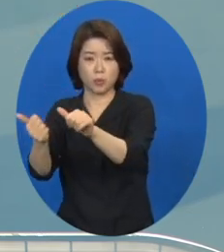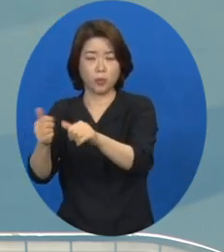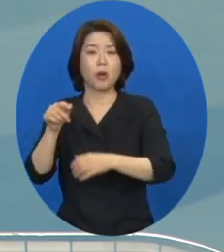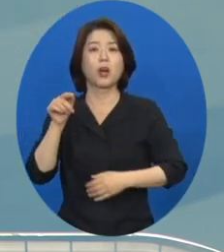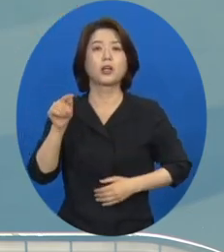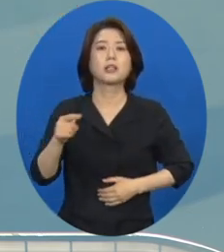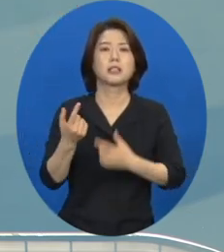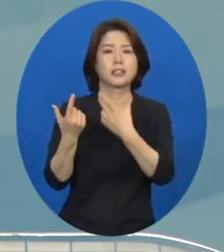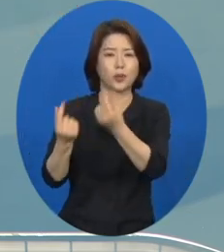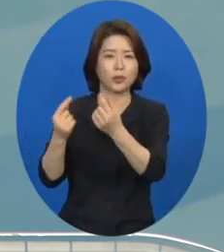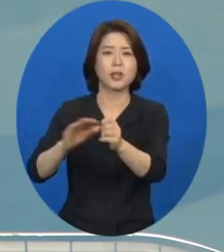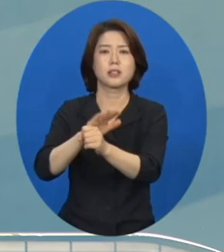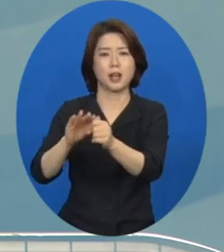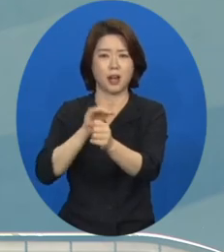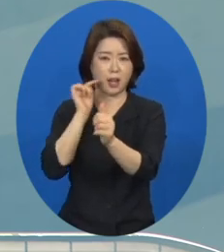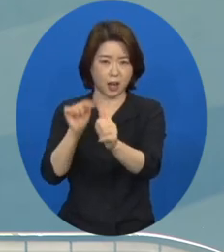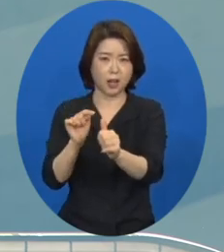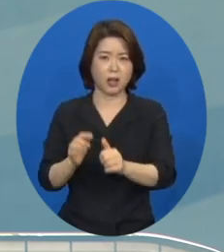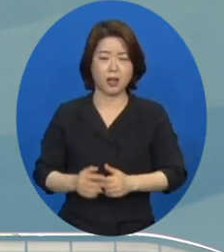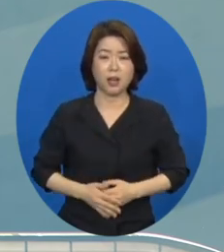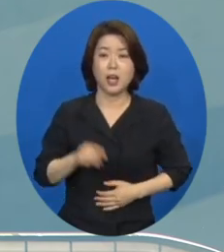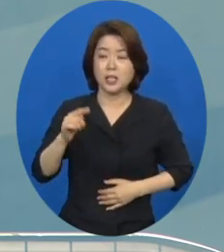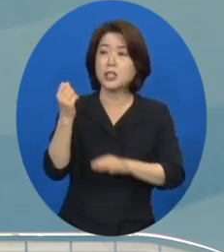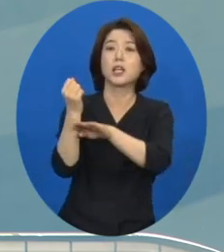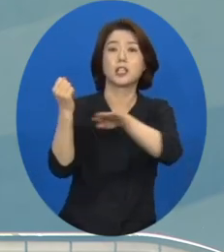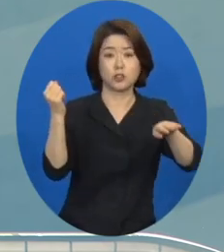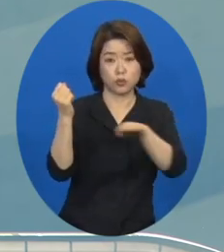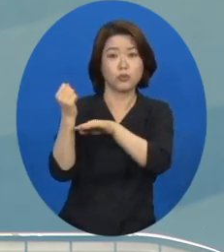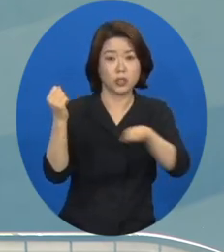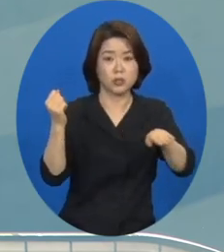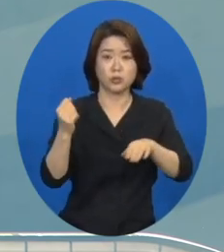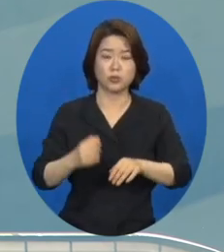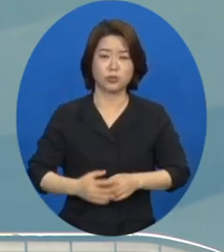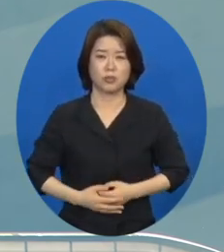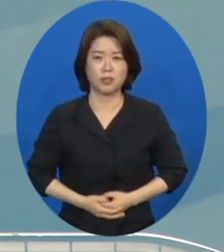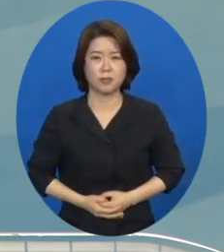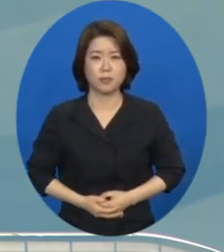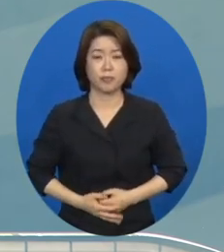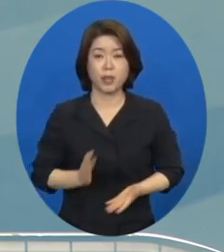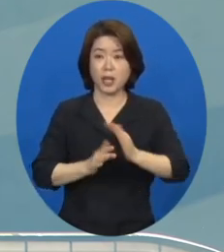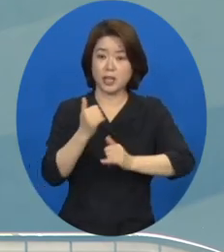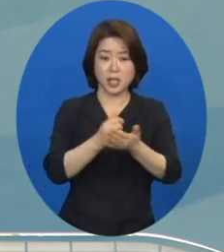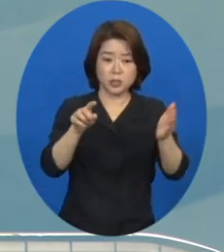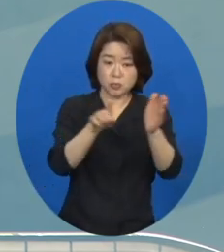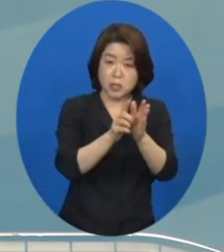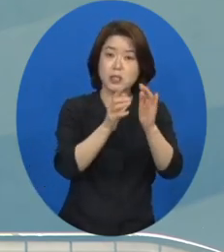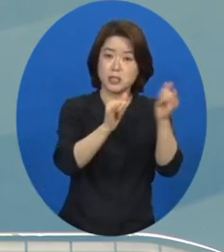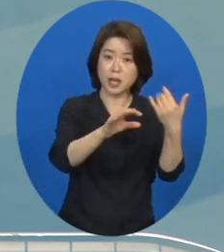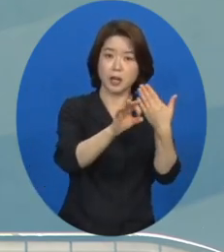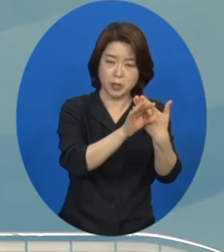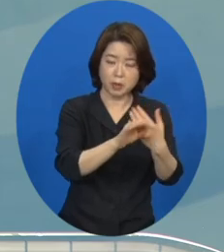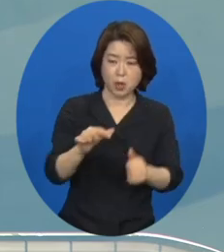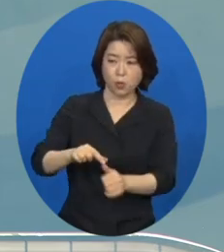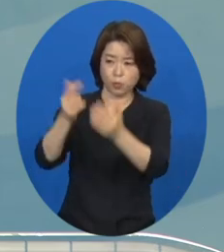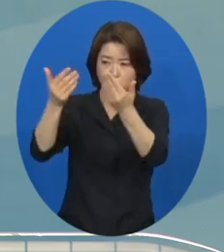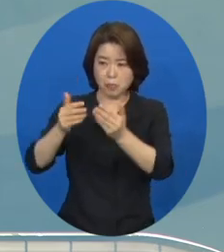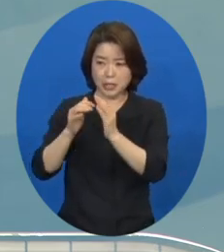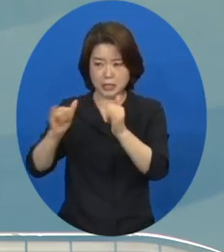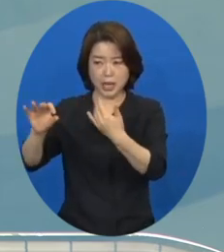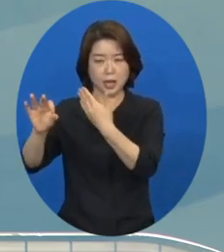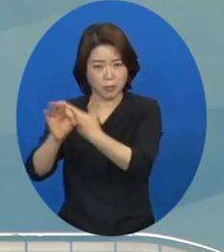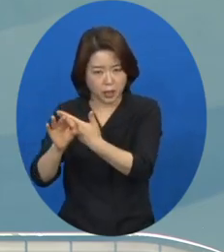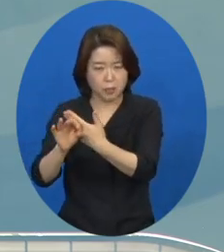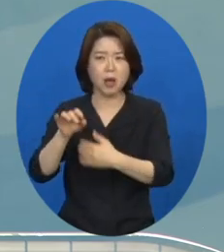사랑하라. 그게 기준이에요. 예수 믿는 사람이라면, 구원받은 사람이라면